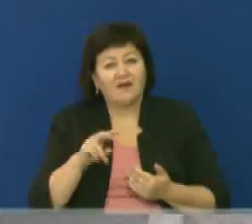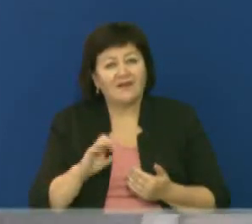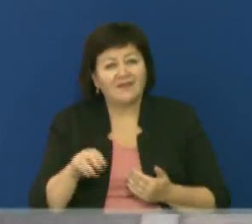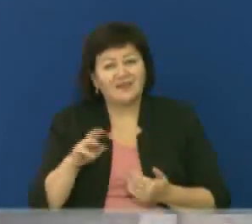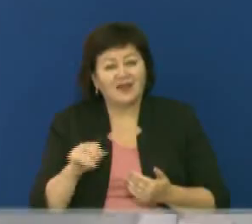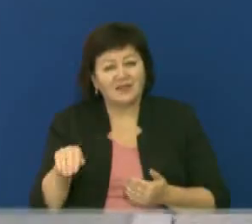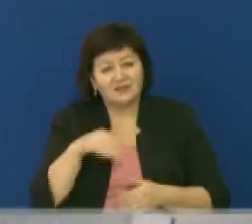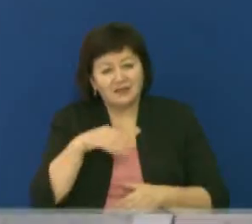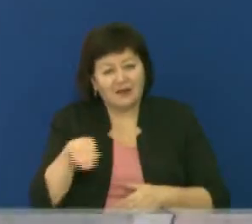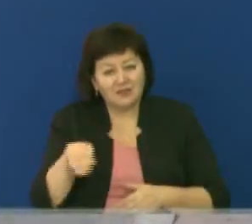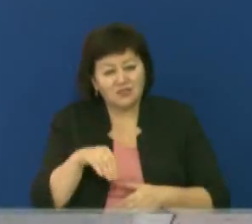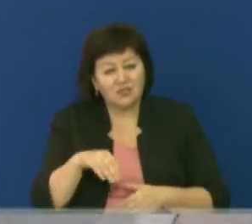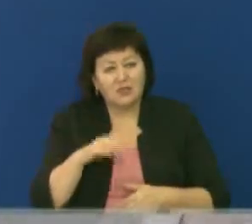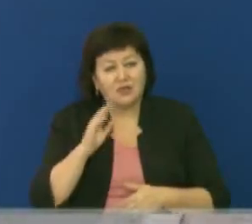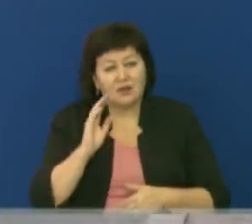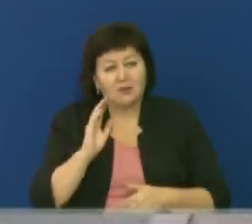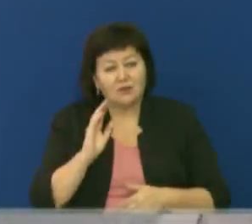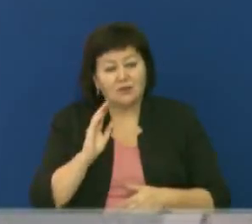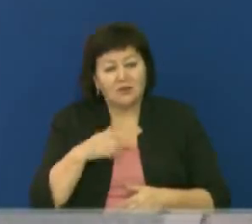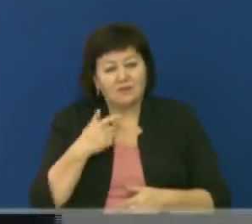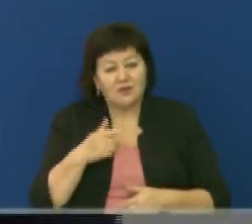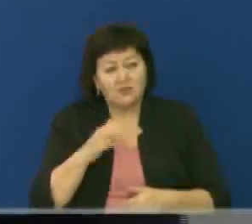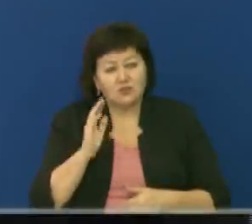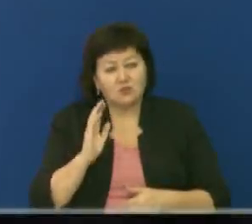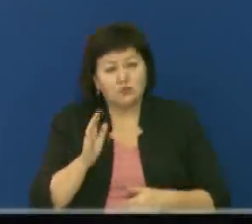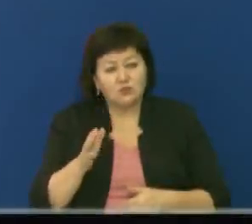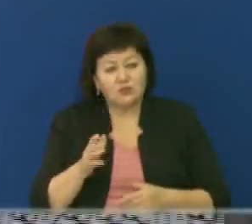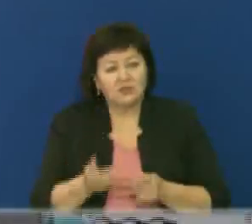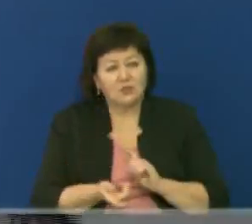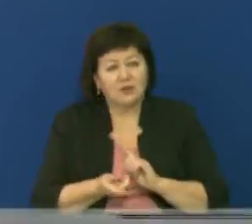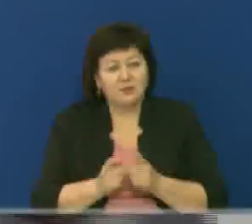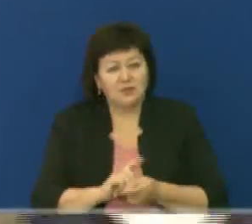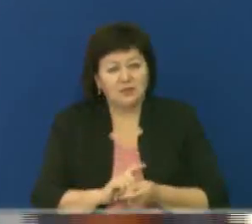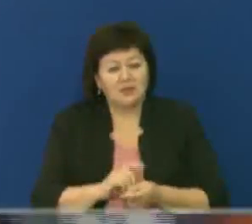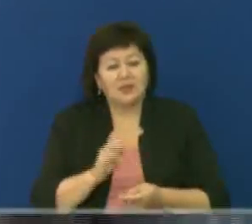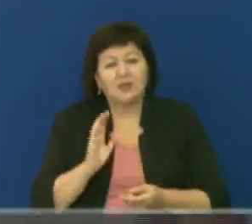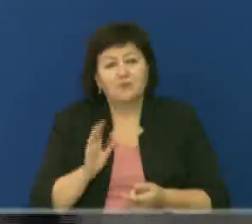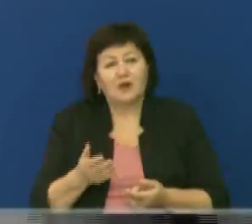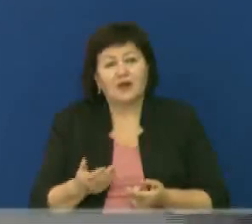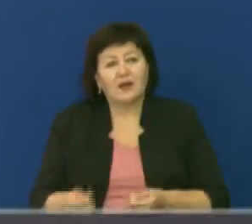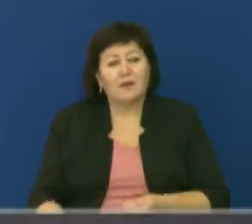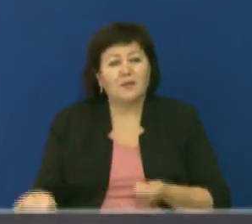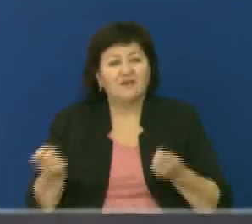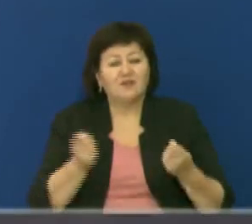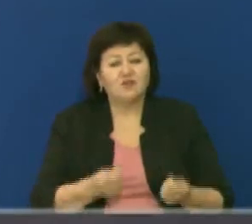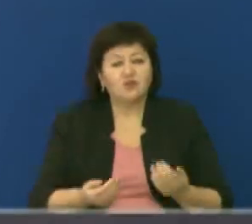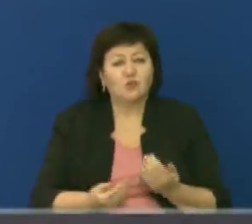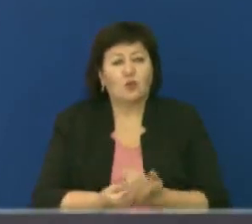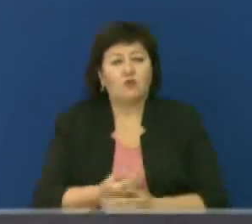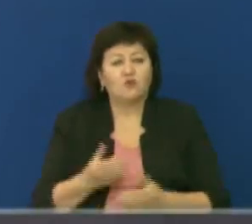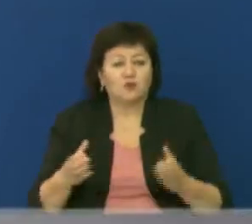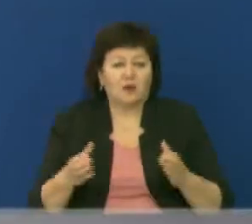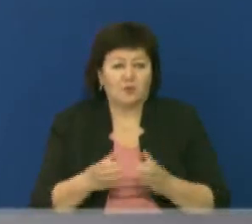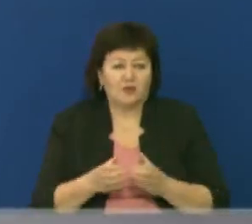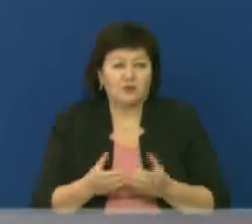көлік карточкаларына келетін болсақ, Дмитрий Гариков қызмет көрсету үшін болашақта жұмысқа жаңа компания тартылатынын жоққа шығармады.